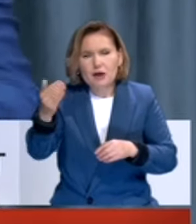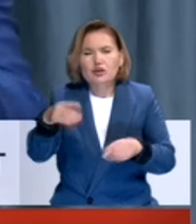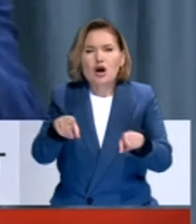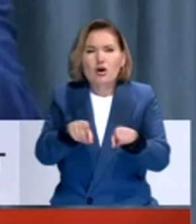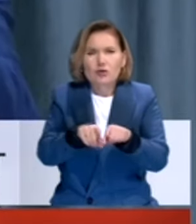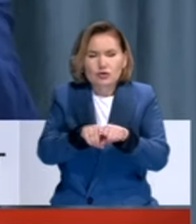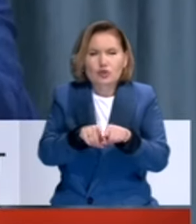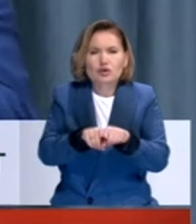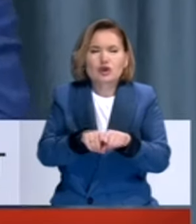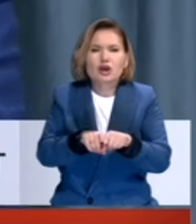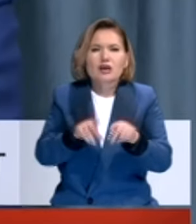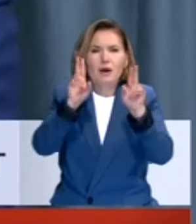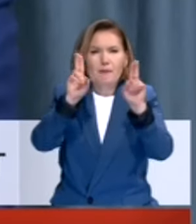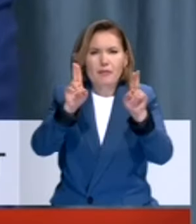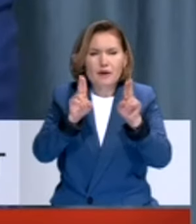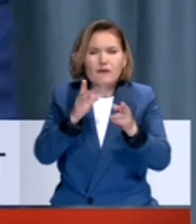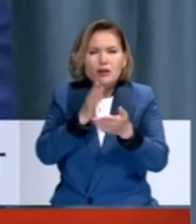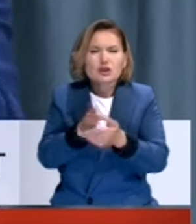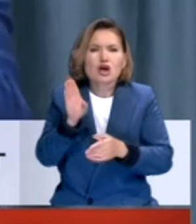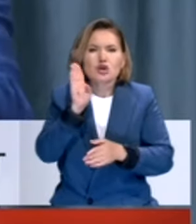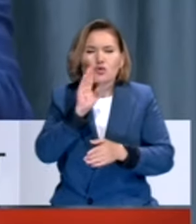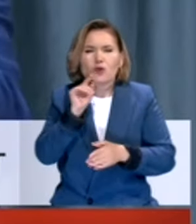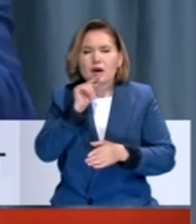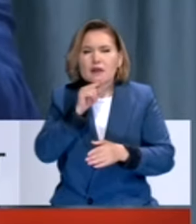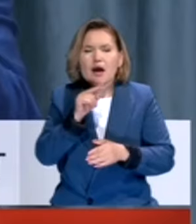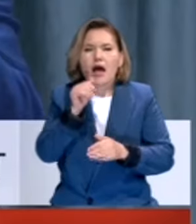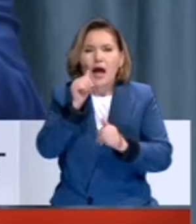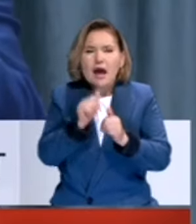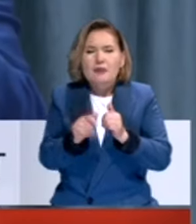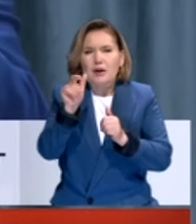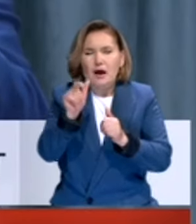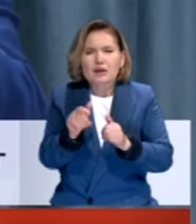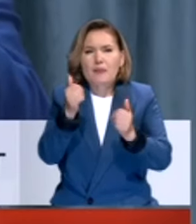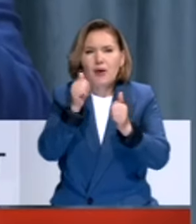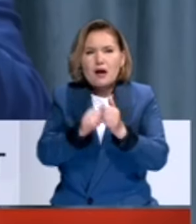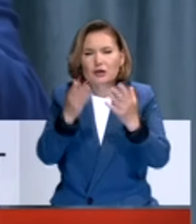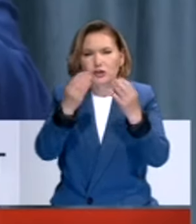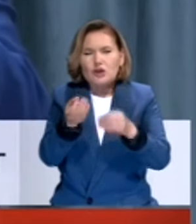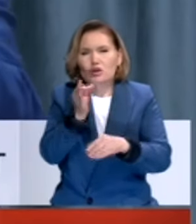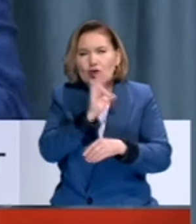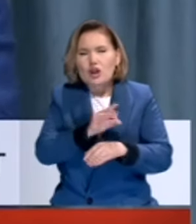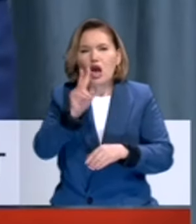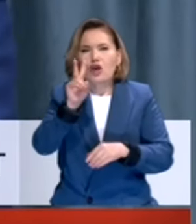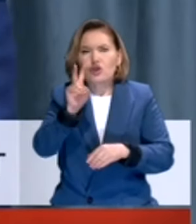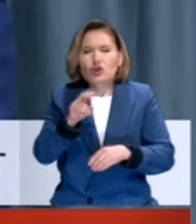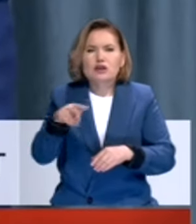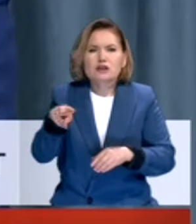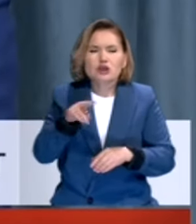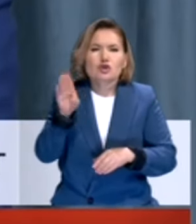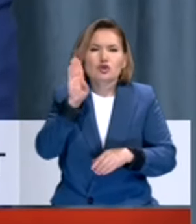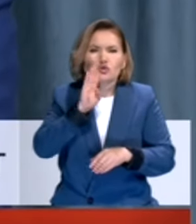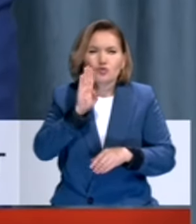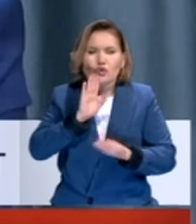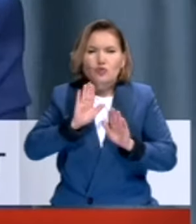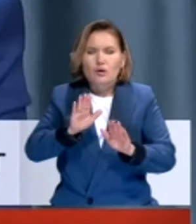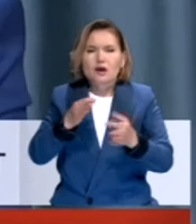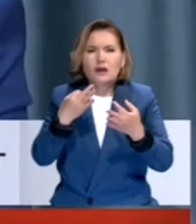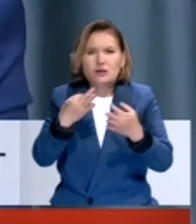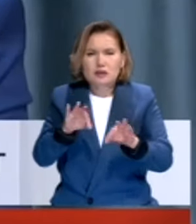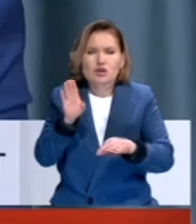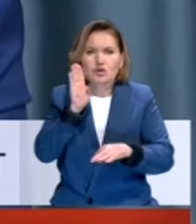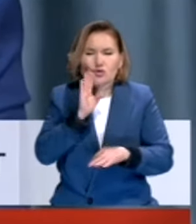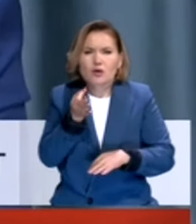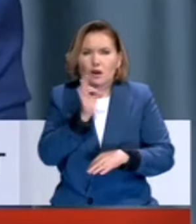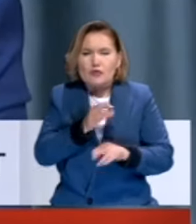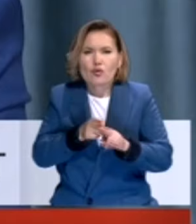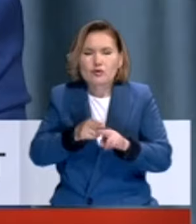оларда кәдімгідей норма қойып отыр сол суға. Мысалға, адам баласы күніне тұтынуға, мысалға, 200 литрден аспау керек деген сондай норма қойып отыр. Негізі